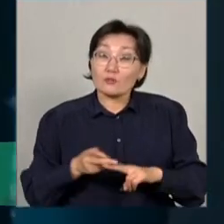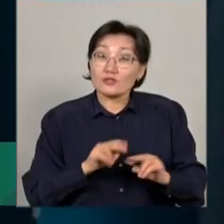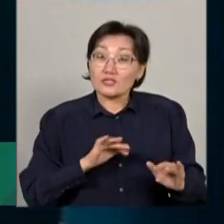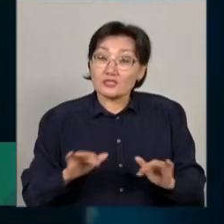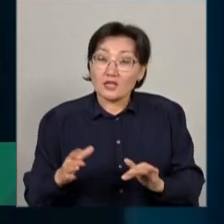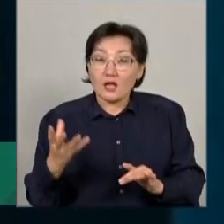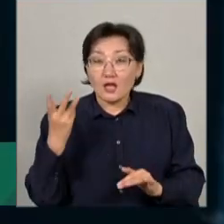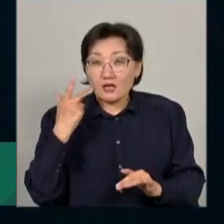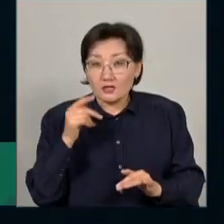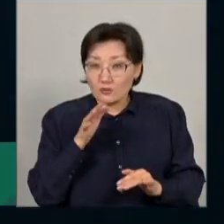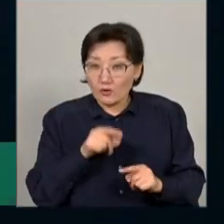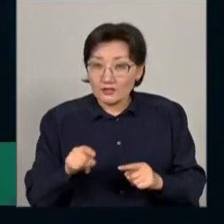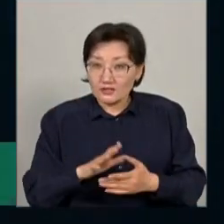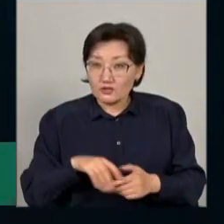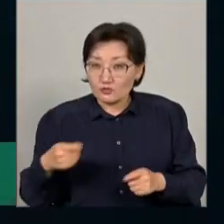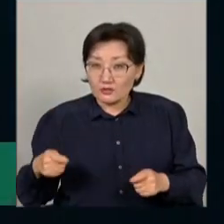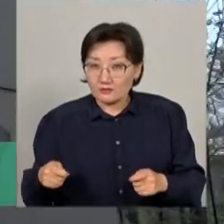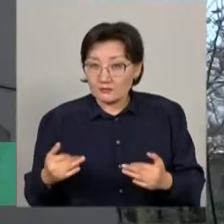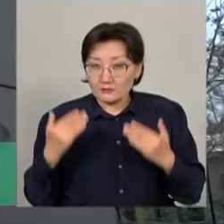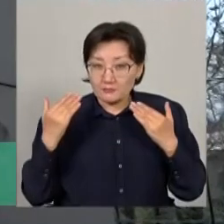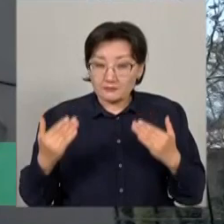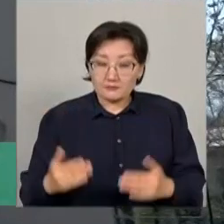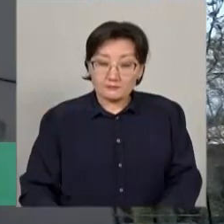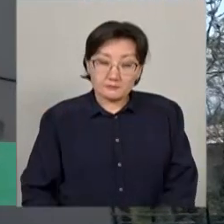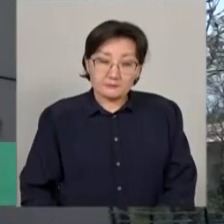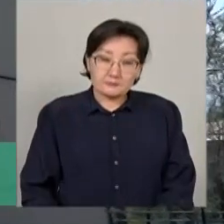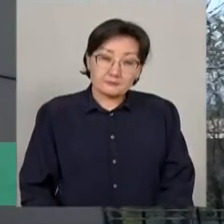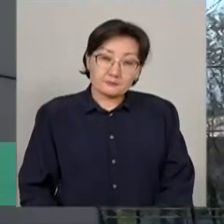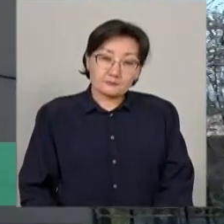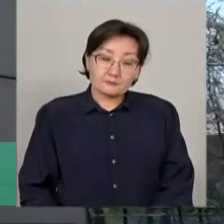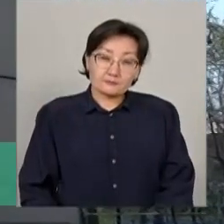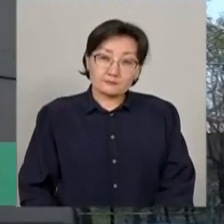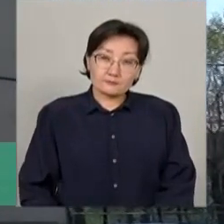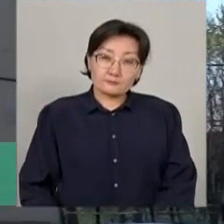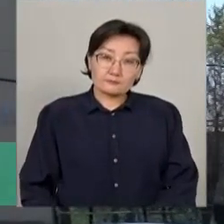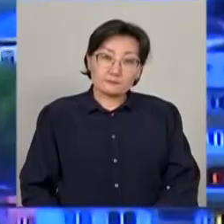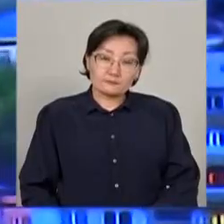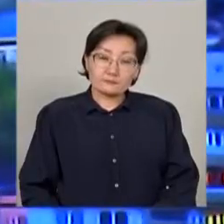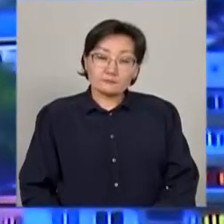әлі қанша уақытқа созылары беймәлім. Гүлдана Дәурен, Абзал Тұрабеков, Алматы телеарнасы, Шымкент.